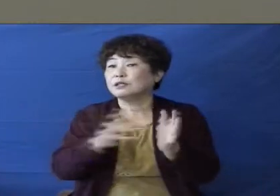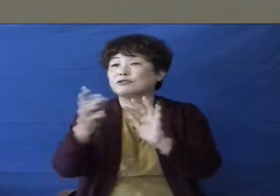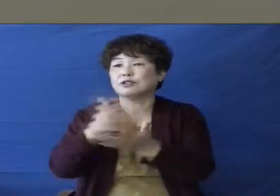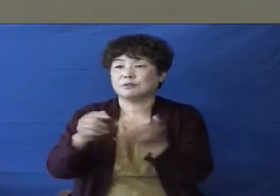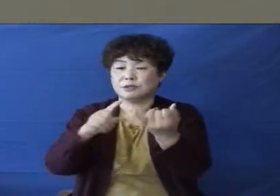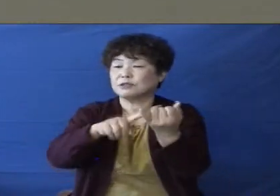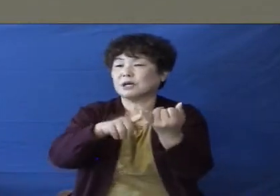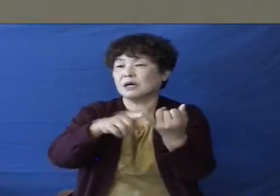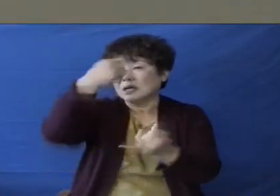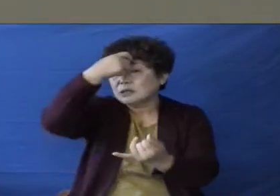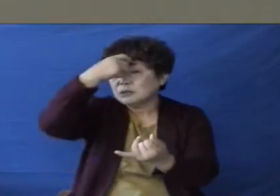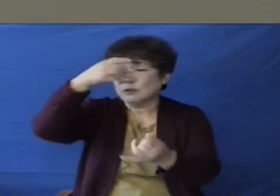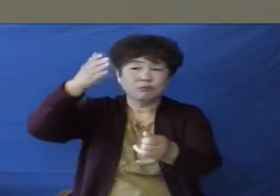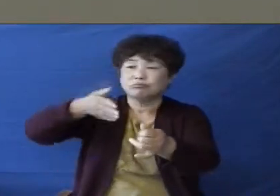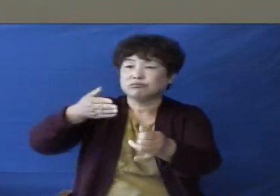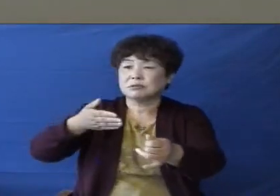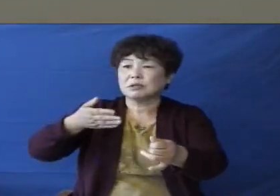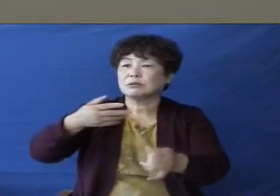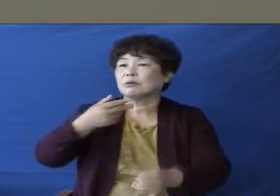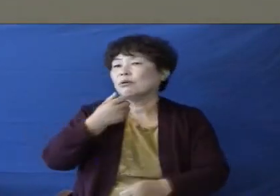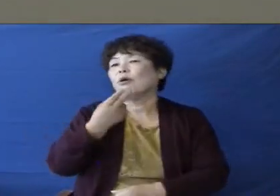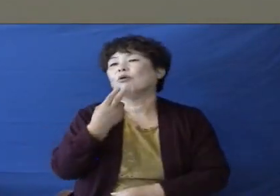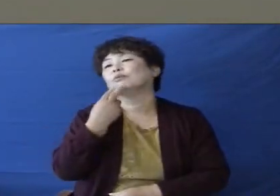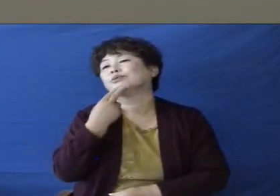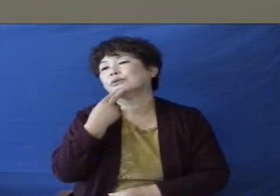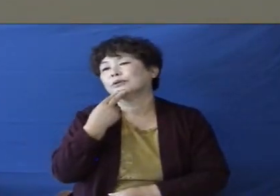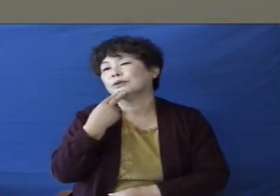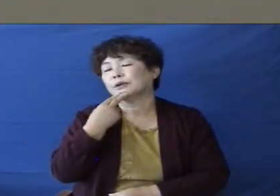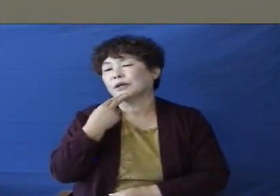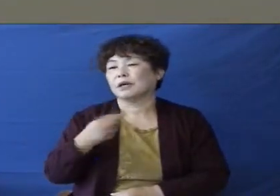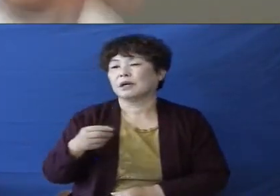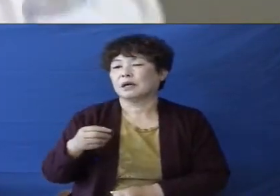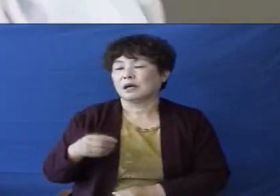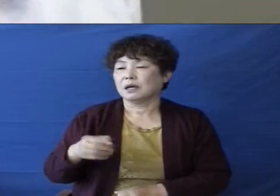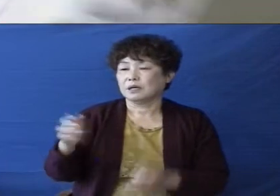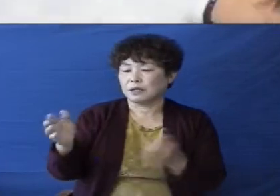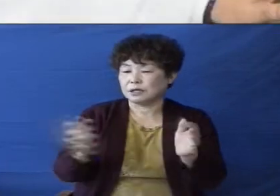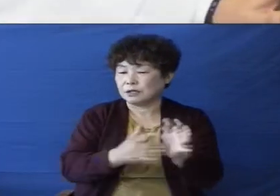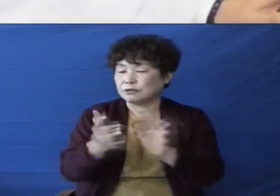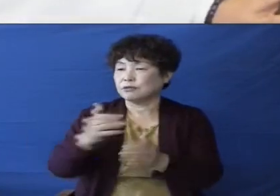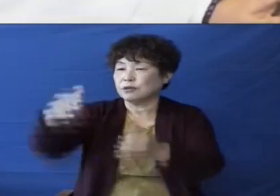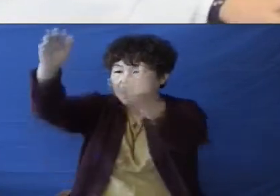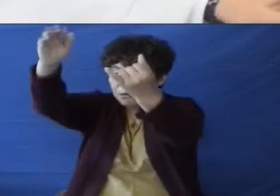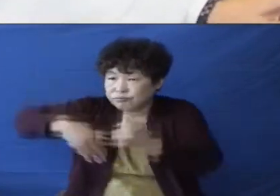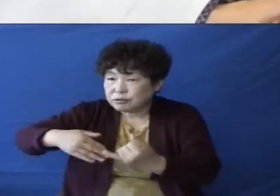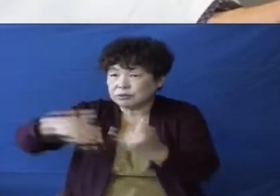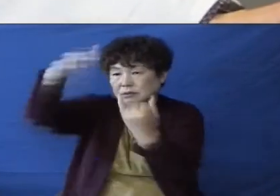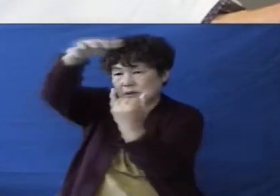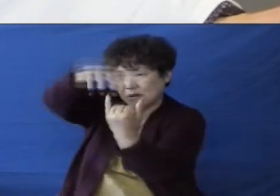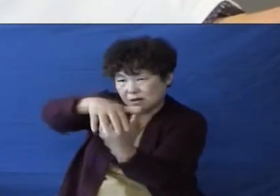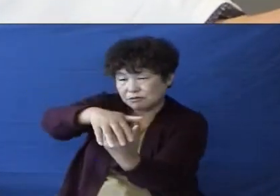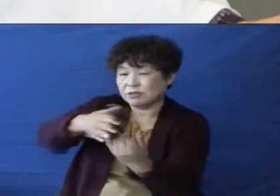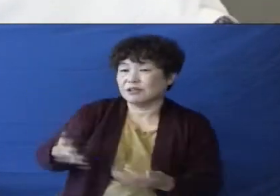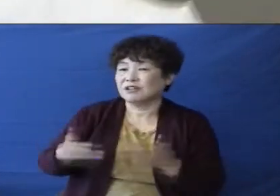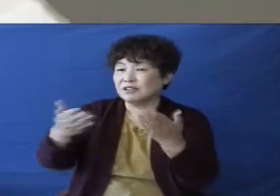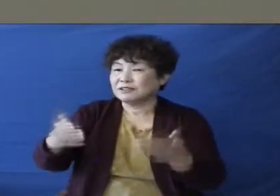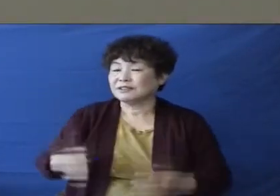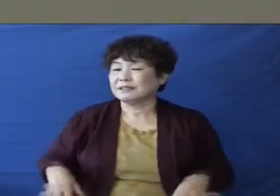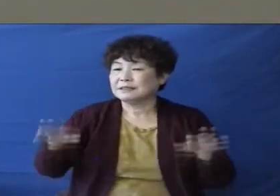있어요 이 사람은 굉장히 중요한 사람 이 사람 좀 뭐 함부로 해도 되는 사람